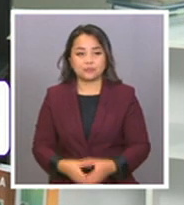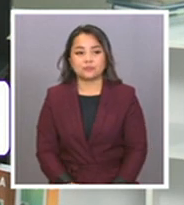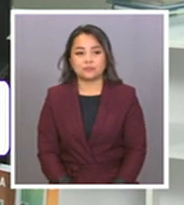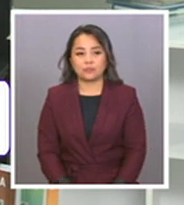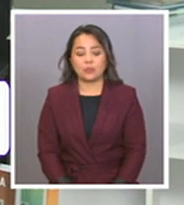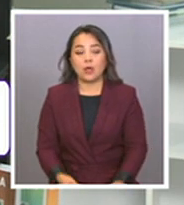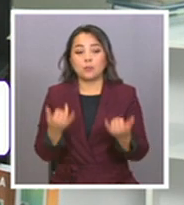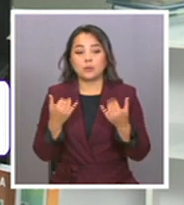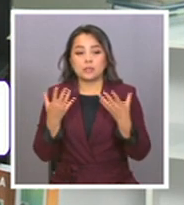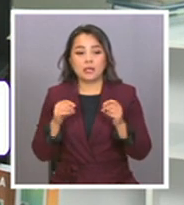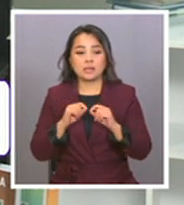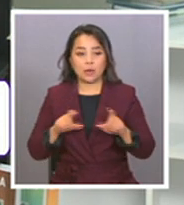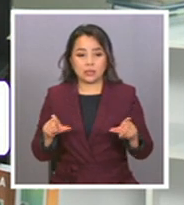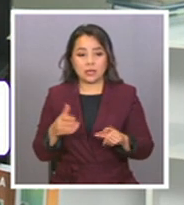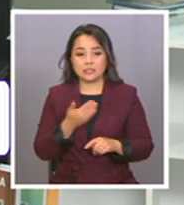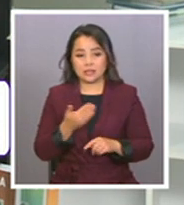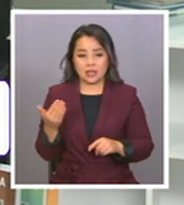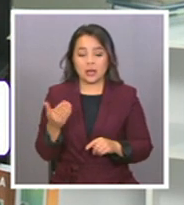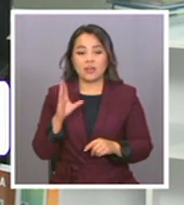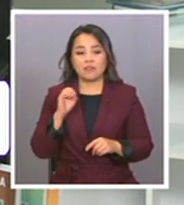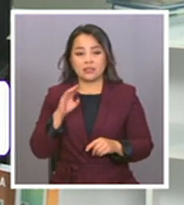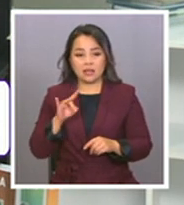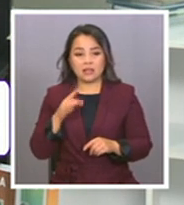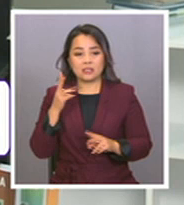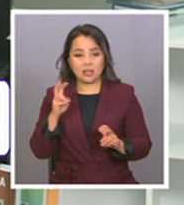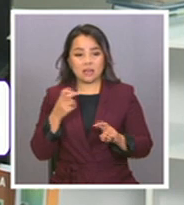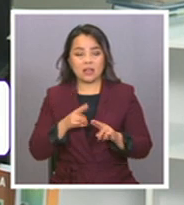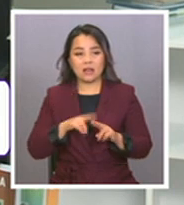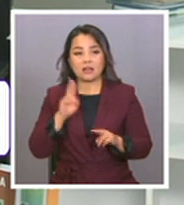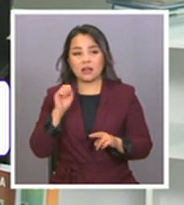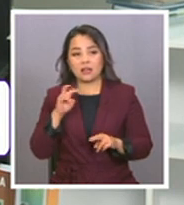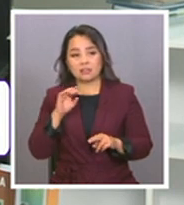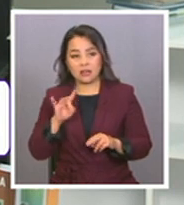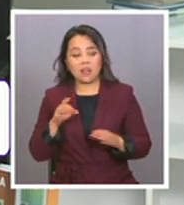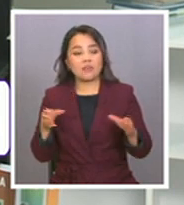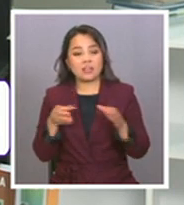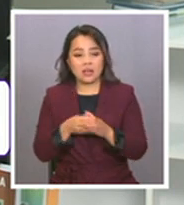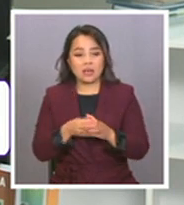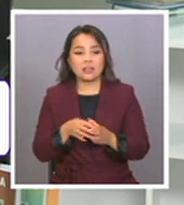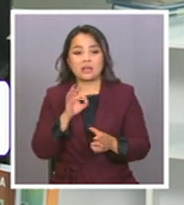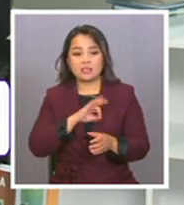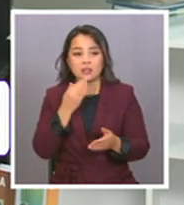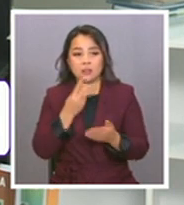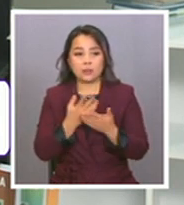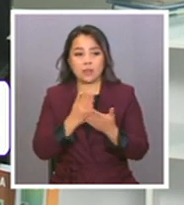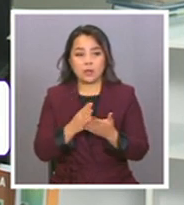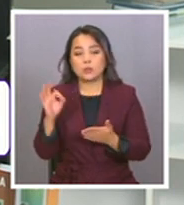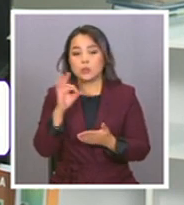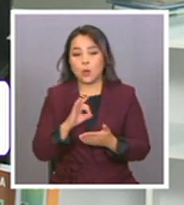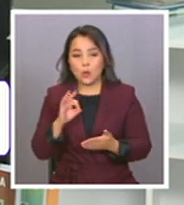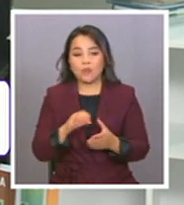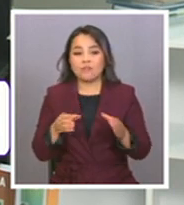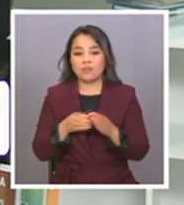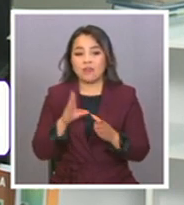Бүгінгі сабақта сіздер, балалар, вектордың, коллинеар векторлардың, тең векторлардың, нөлдік